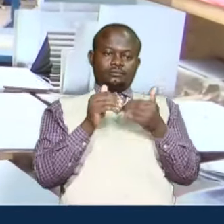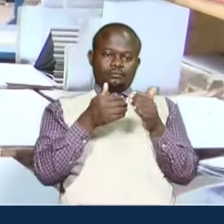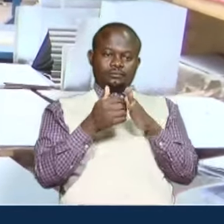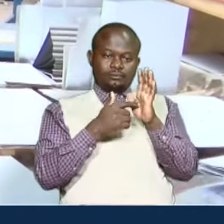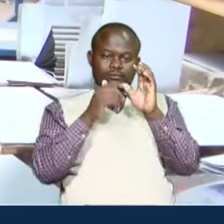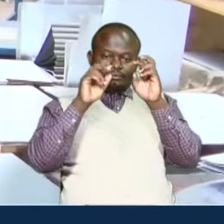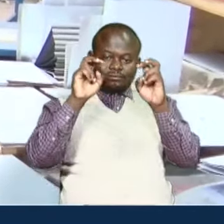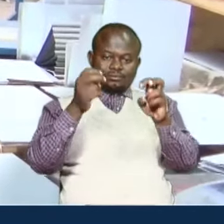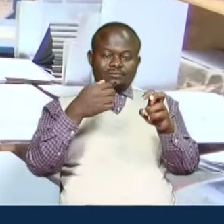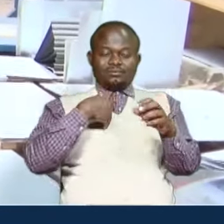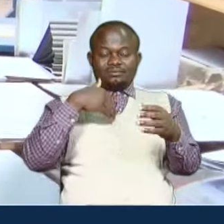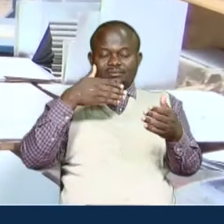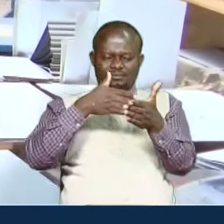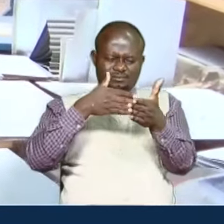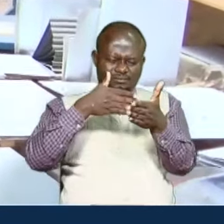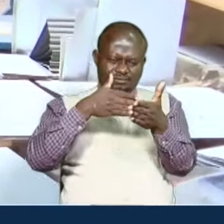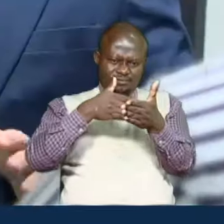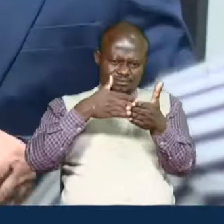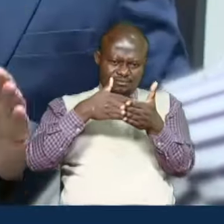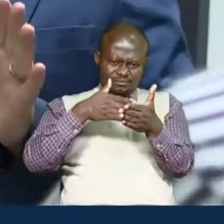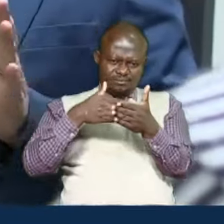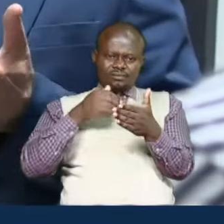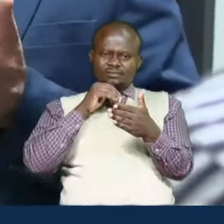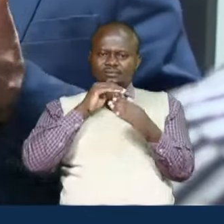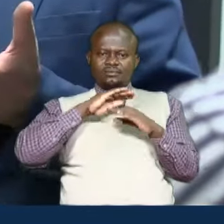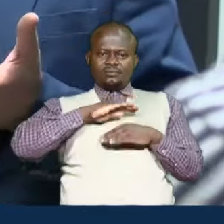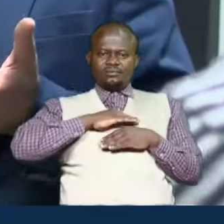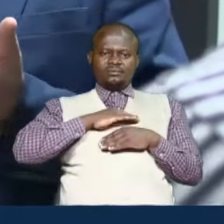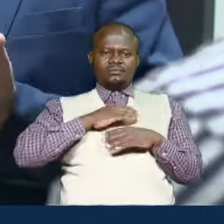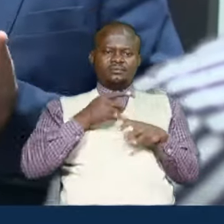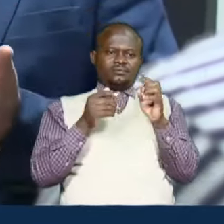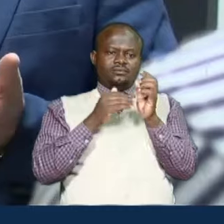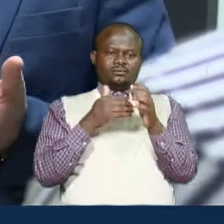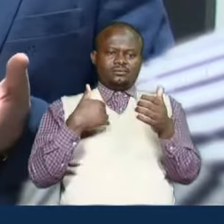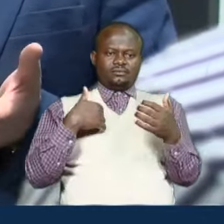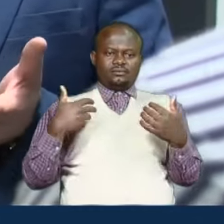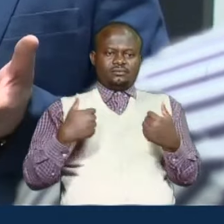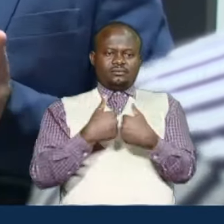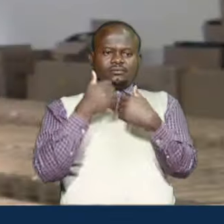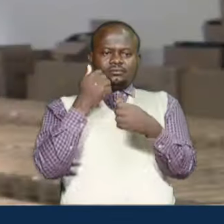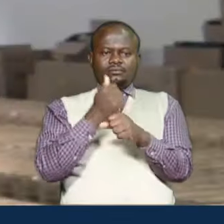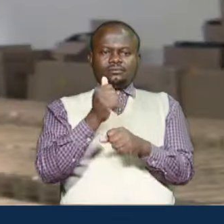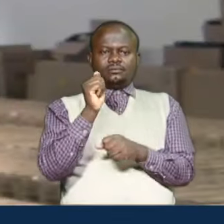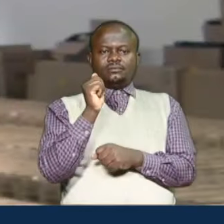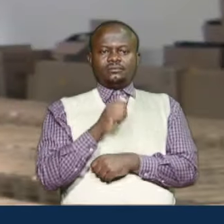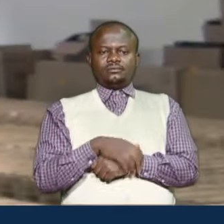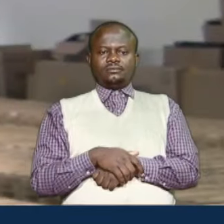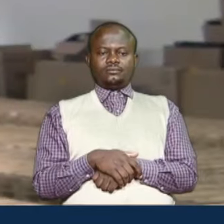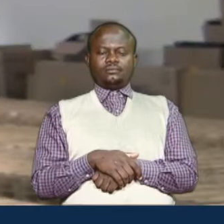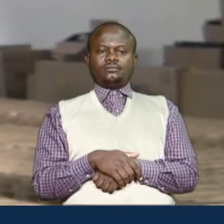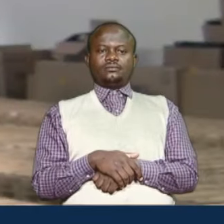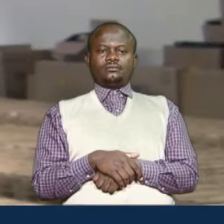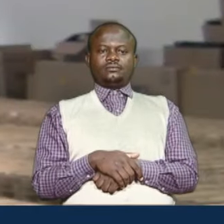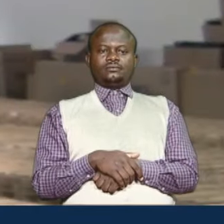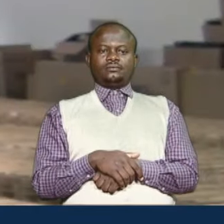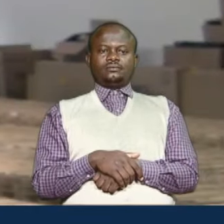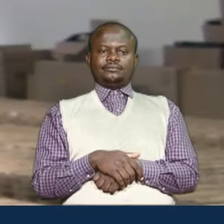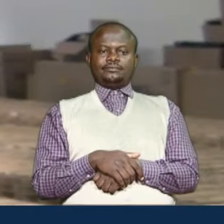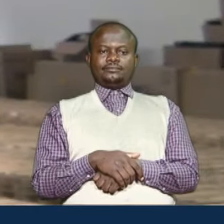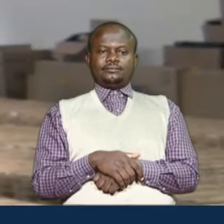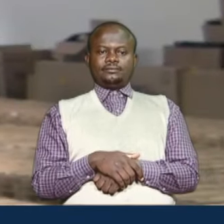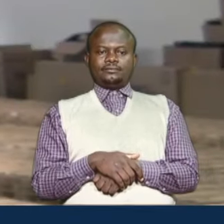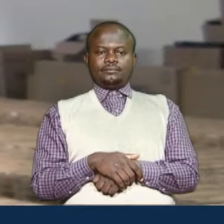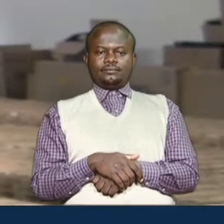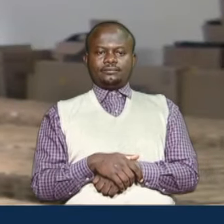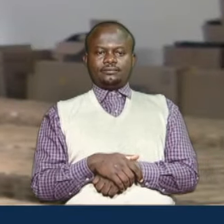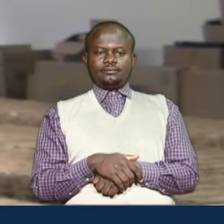banagaragaje ko bafite imbogamizi y'umuriro w'amashanyarazi udahagije bikagira ingaruka ku mikorere yabo. We was encouraged to